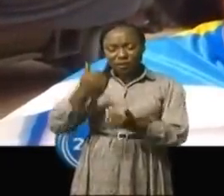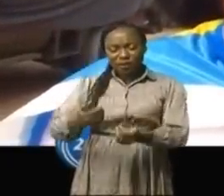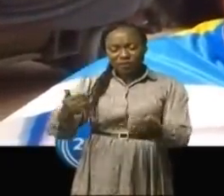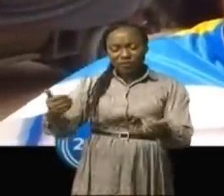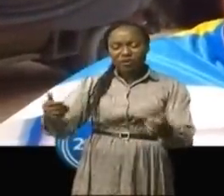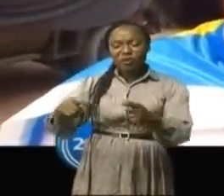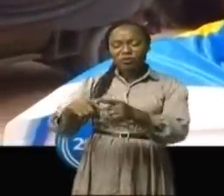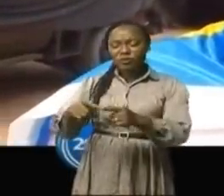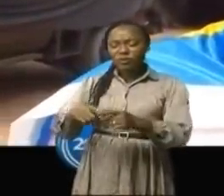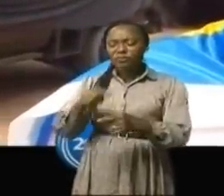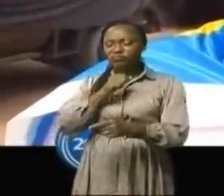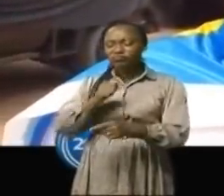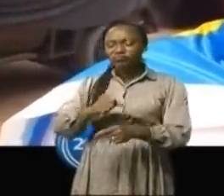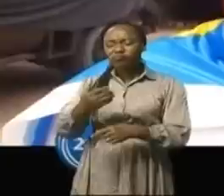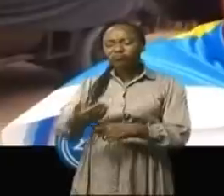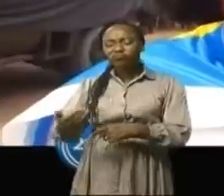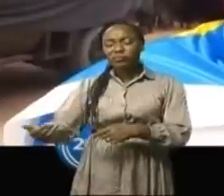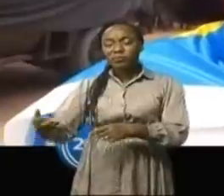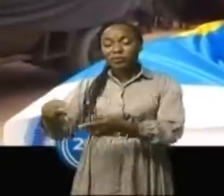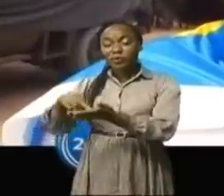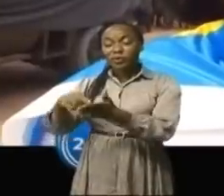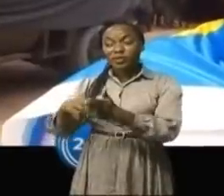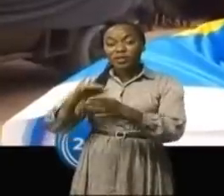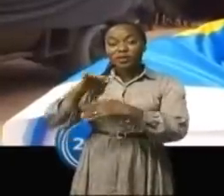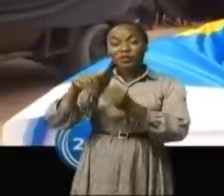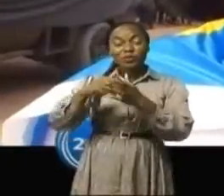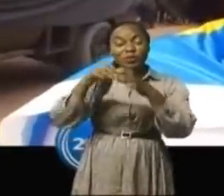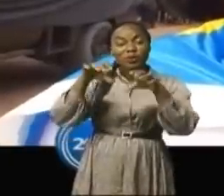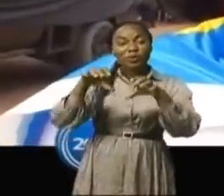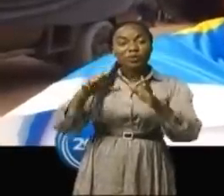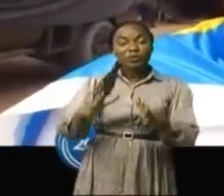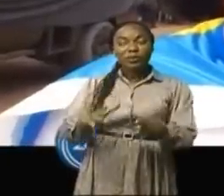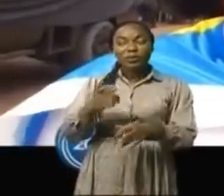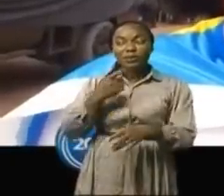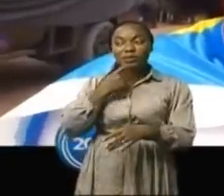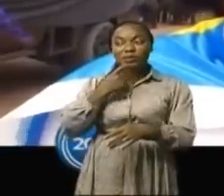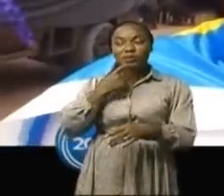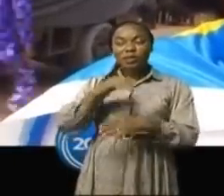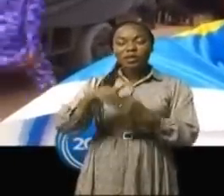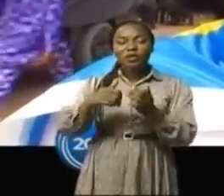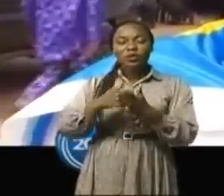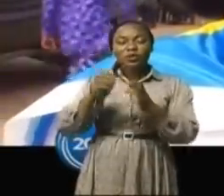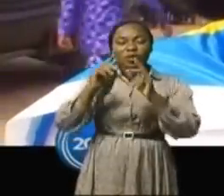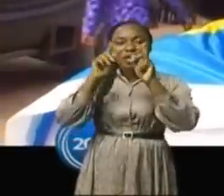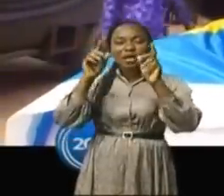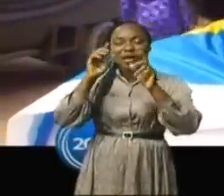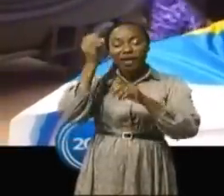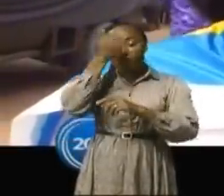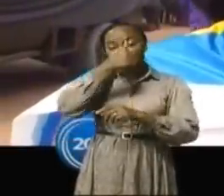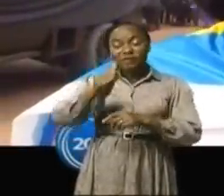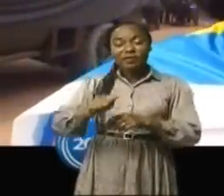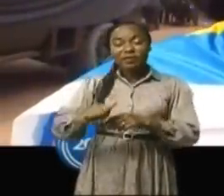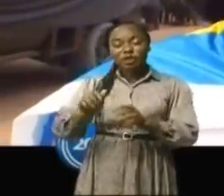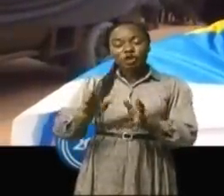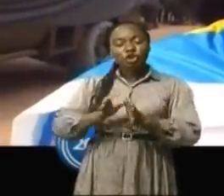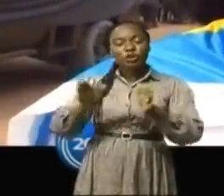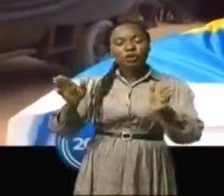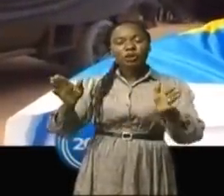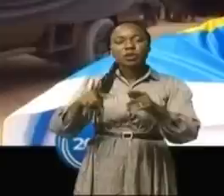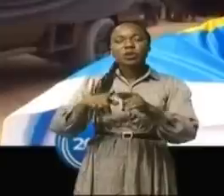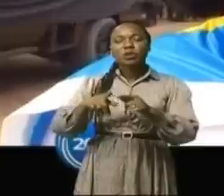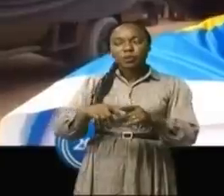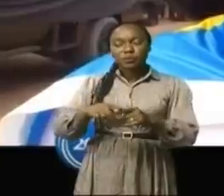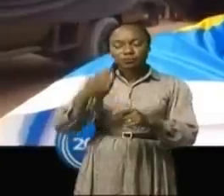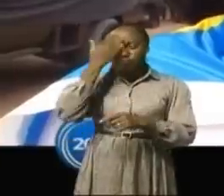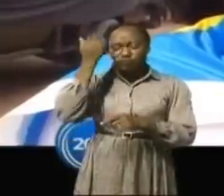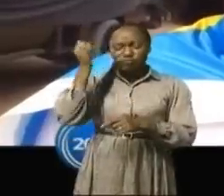histoire qui appartient à tous les Congolais. C'est une histoire qui appartient à l'Afrique tout entière. Et c'est important de ne jamais oublier